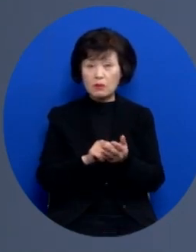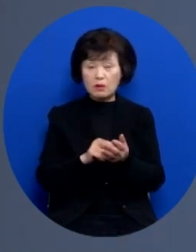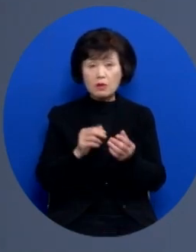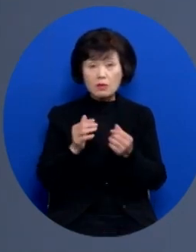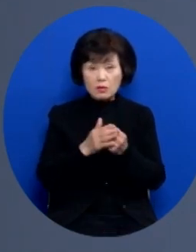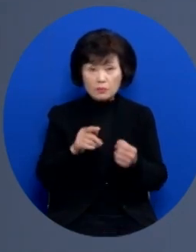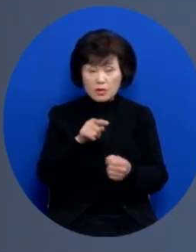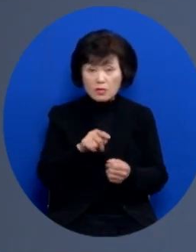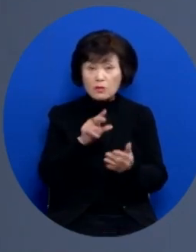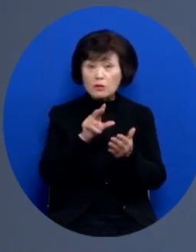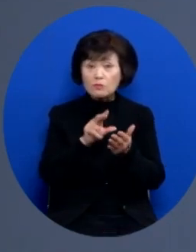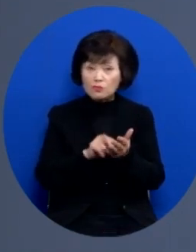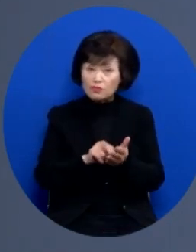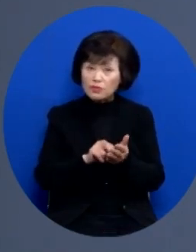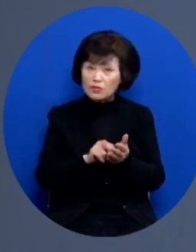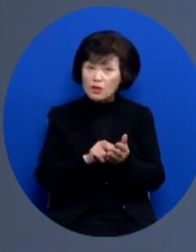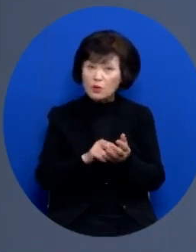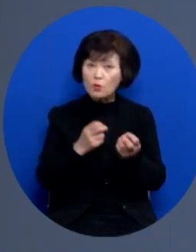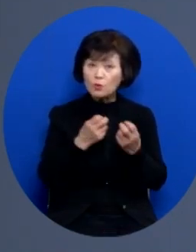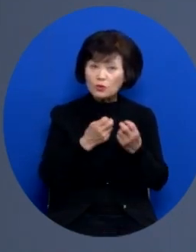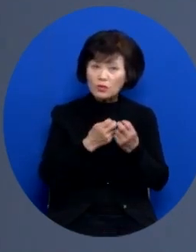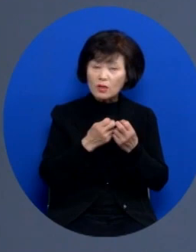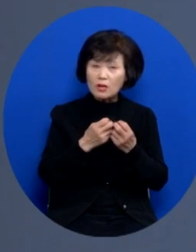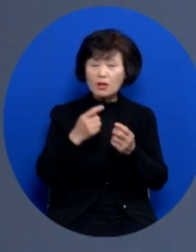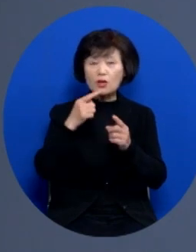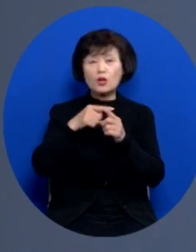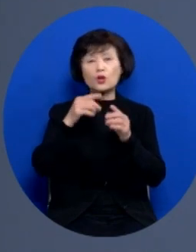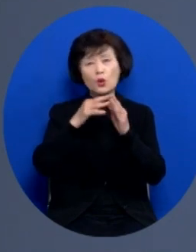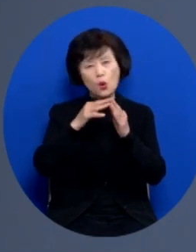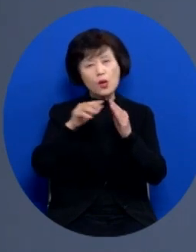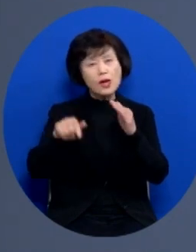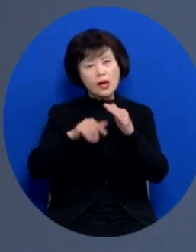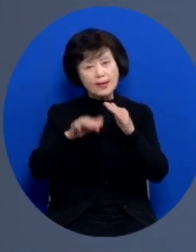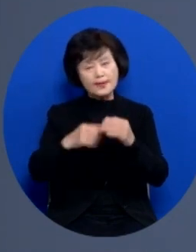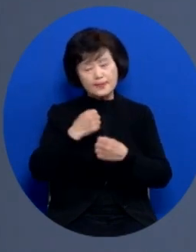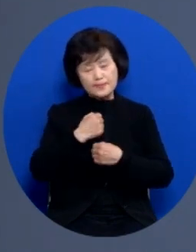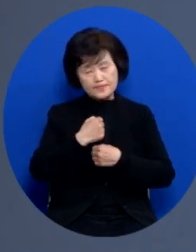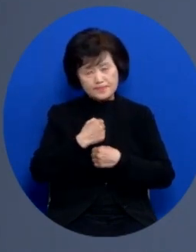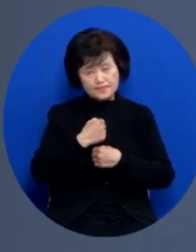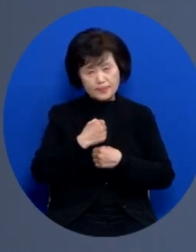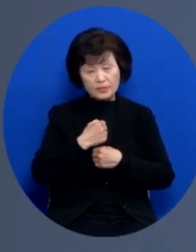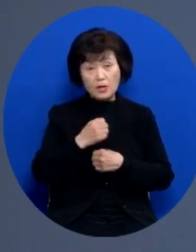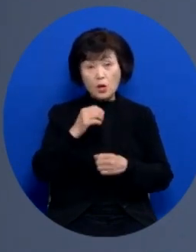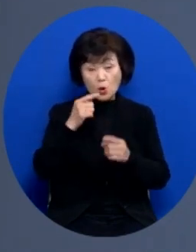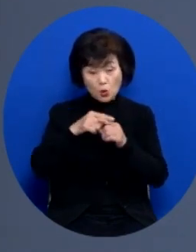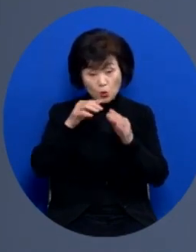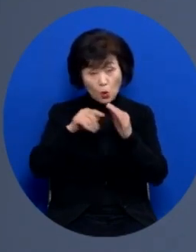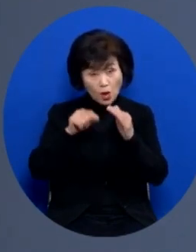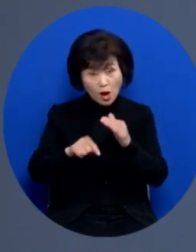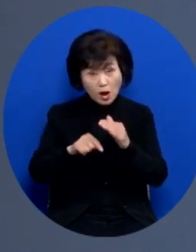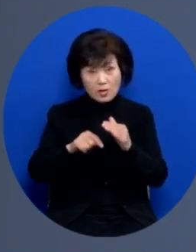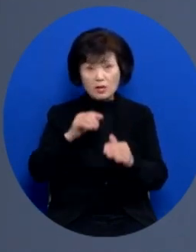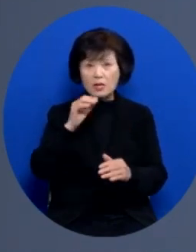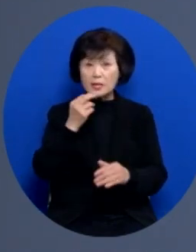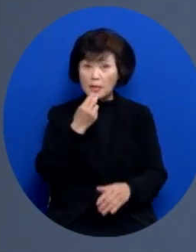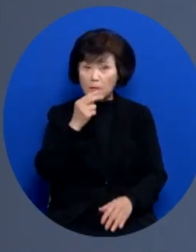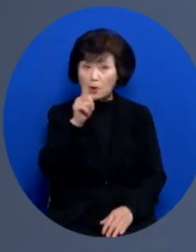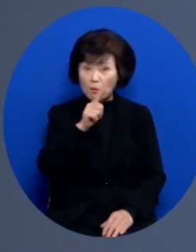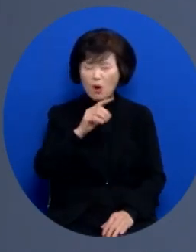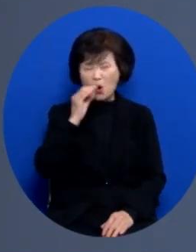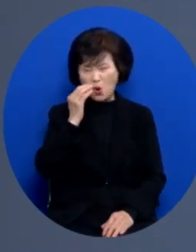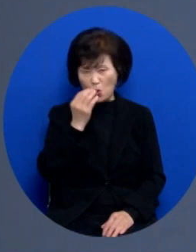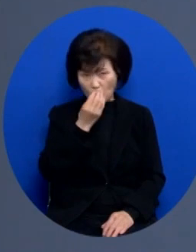동성애 문제를 우리가 교회 내에서는 지켜야 되겠다. 교회는 거룩함이 생명인데 그